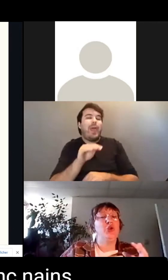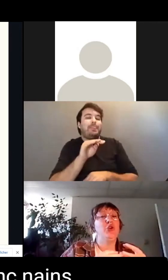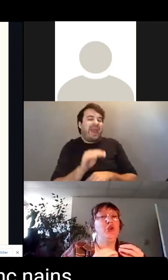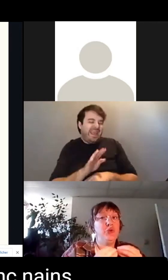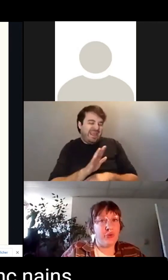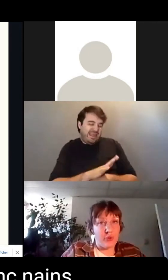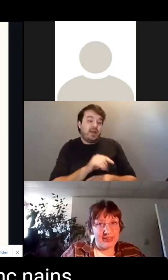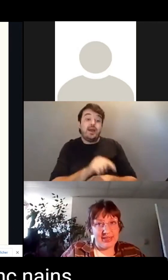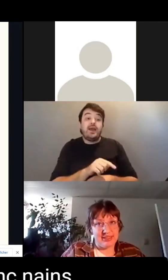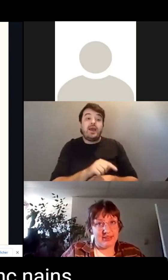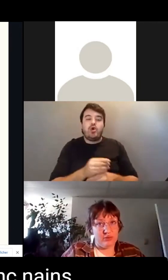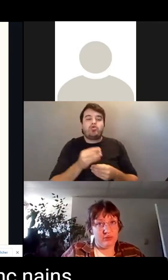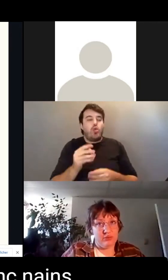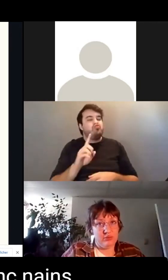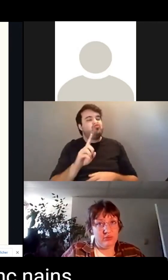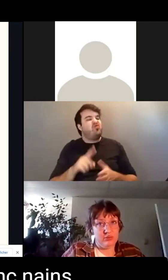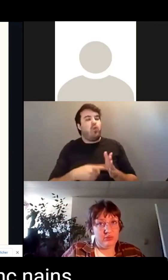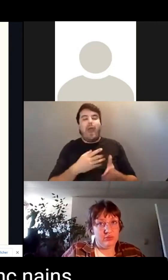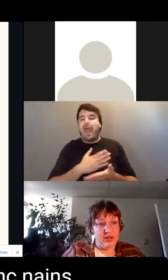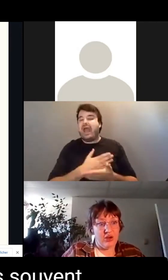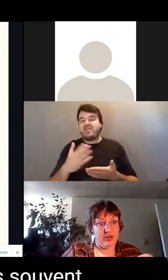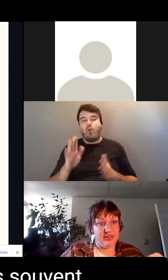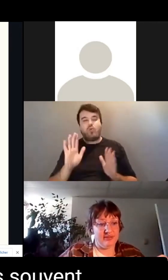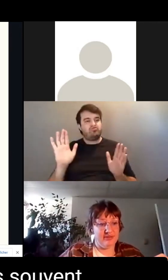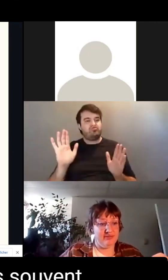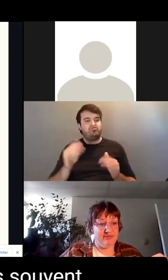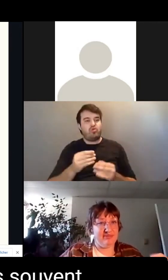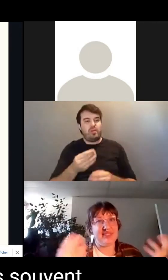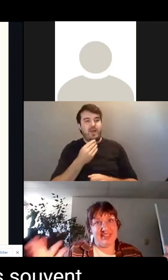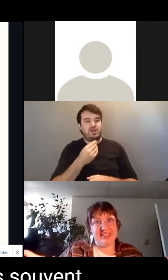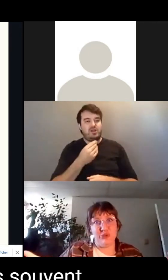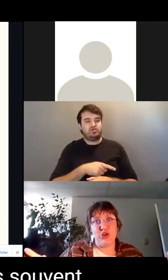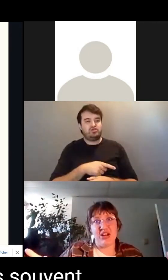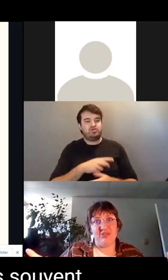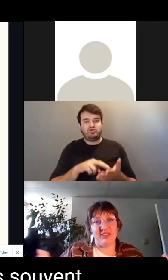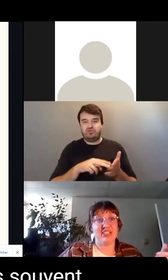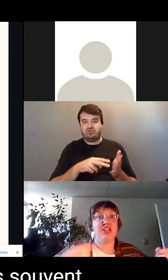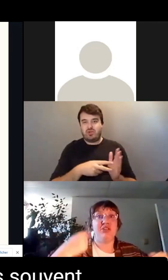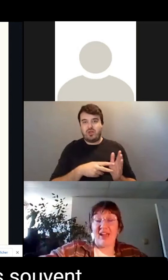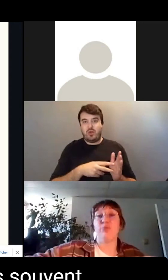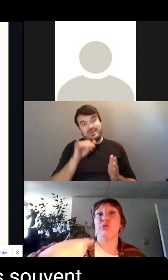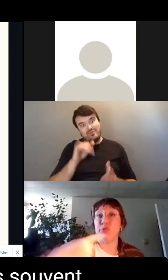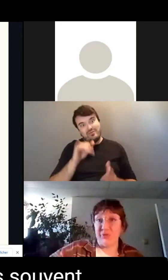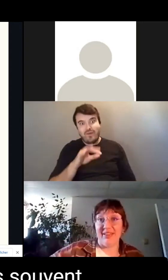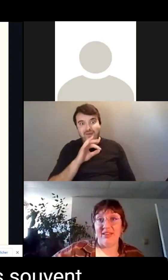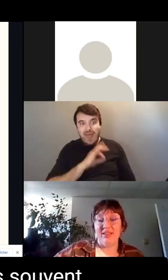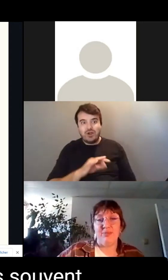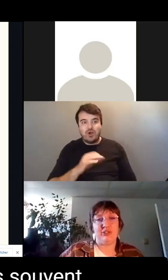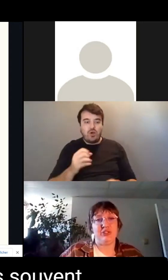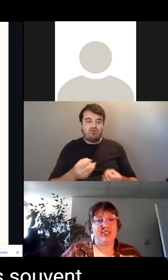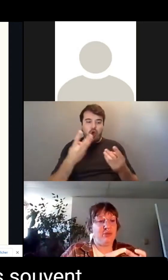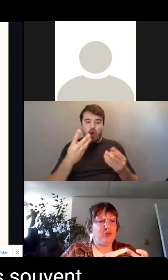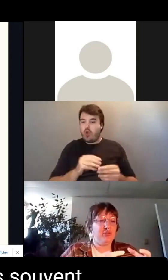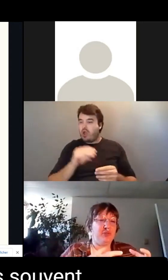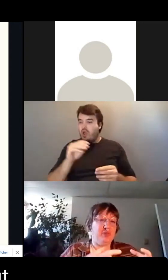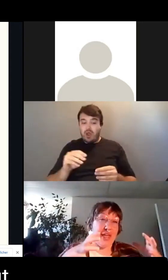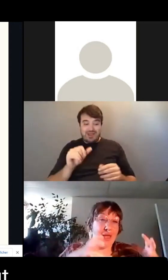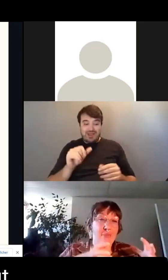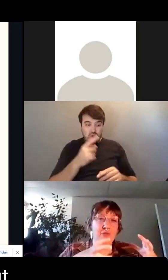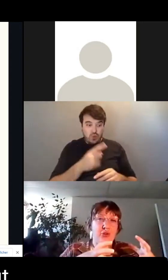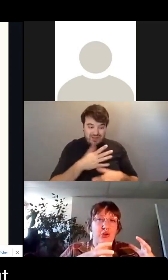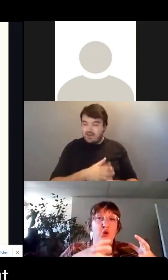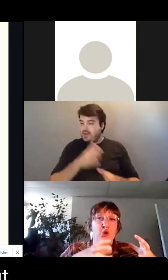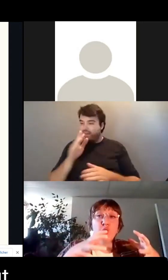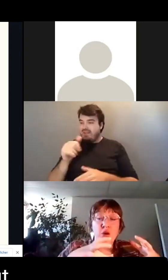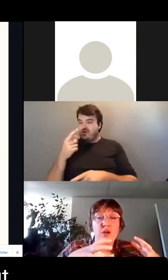donnent une fois dans la saison. Alors, c'est d'où là l'avantage d'en faire plus souvent. Parce que si, admettons, vous aimez